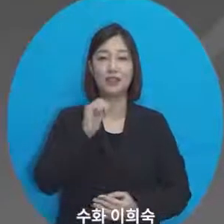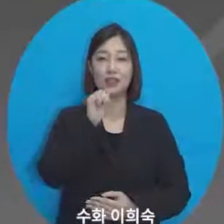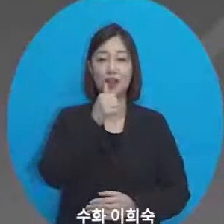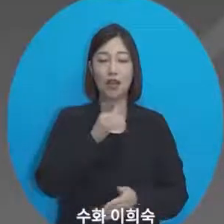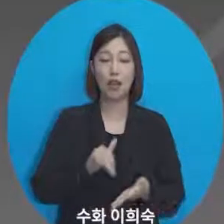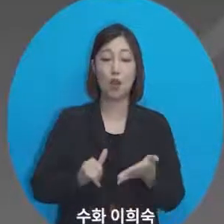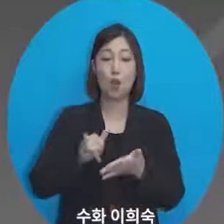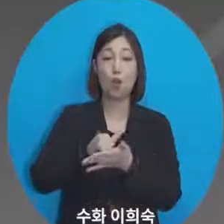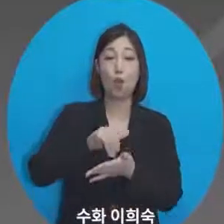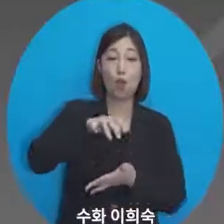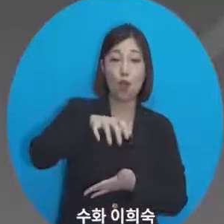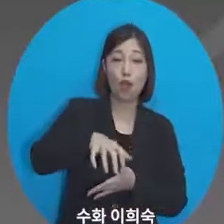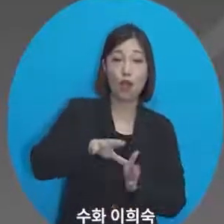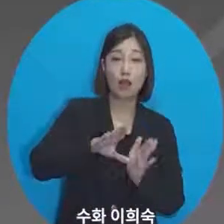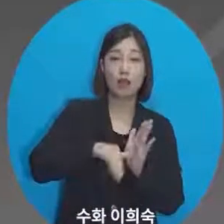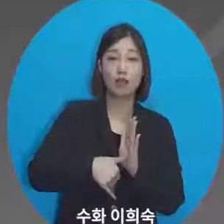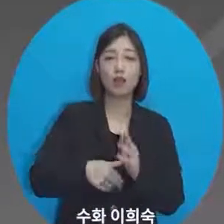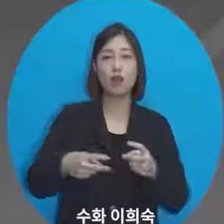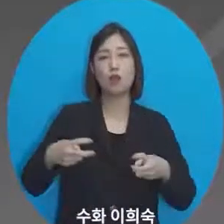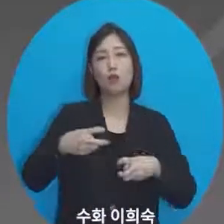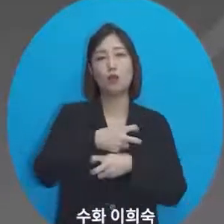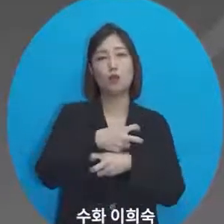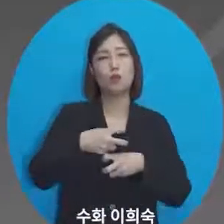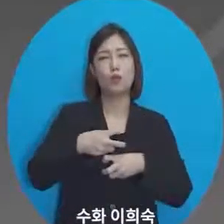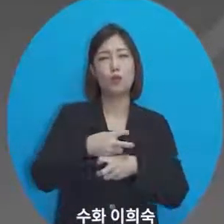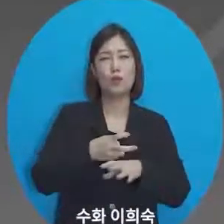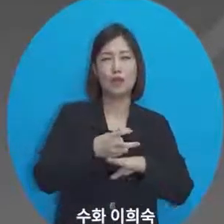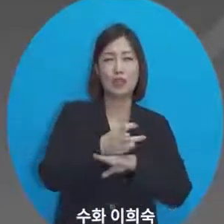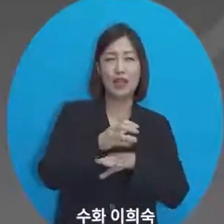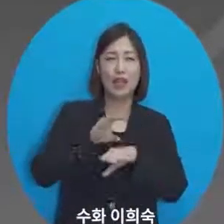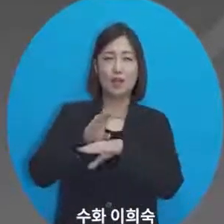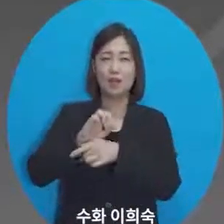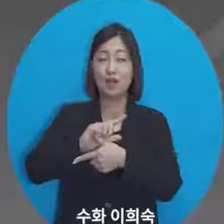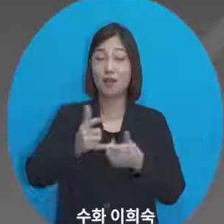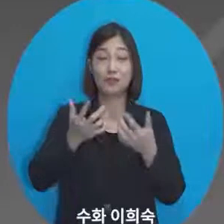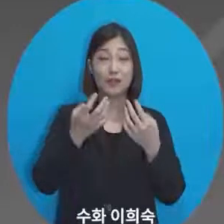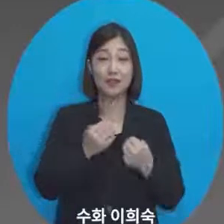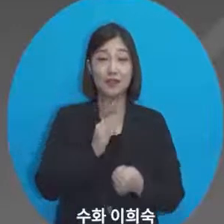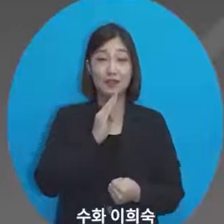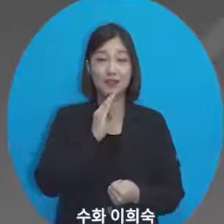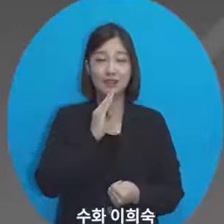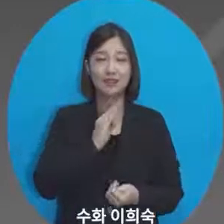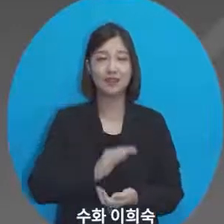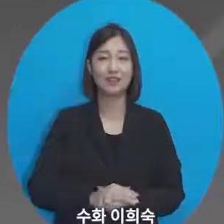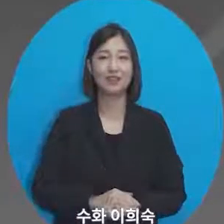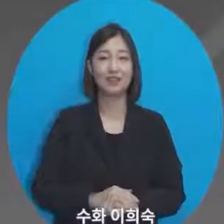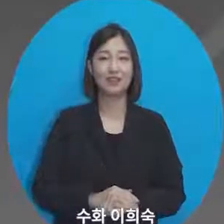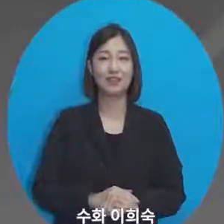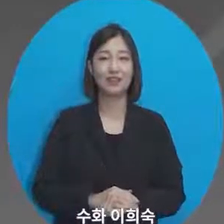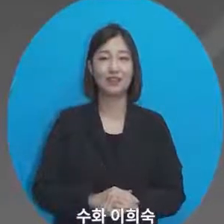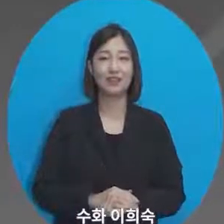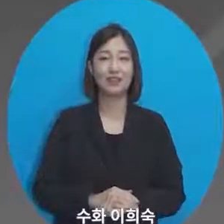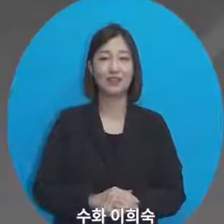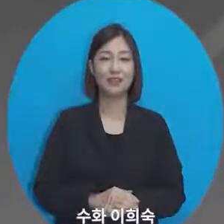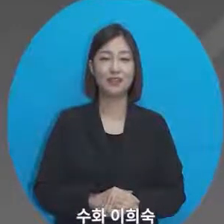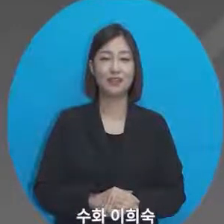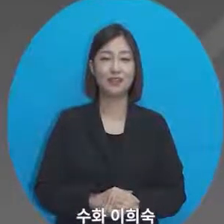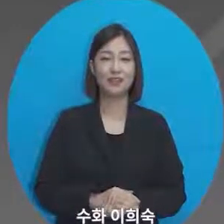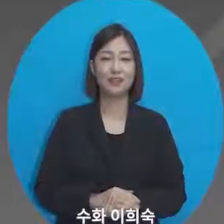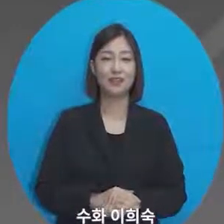공항이라는 특성상 다양한 대중교통 수단 그리고 자가용 등등을 이용해서 접근하는